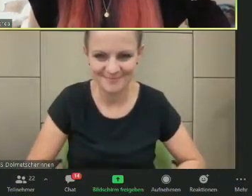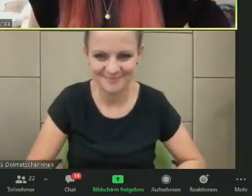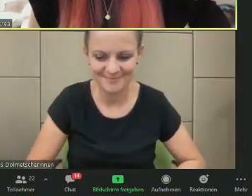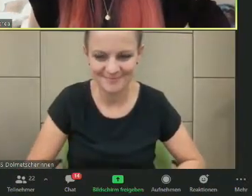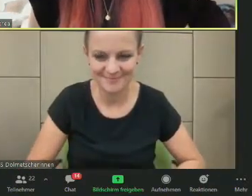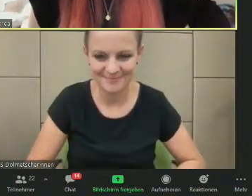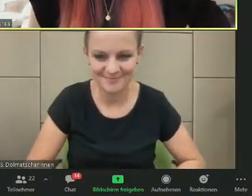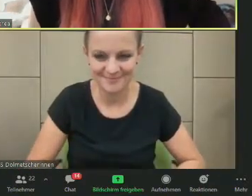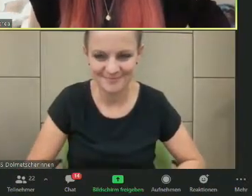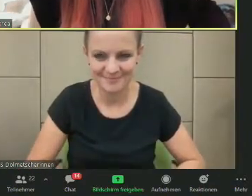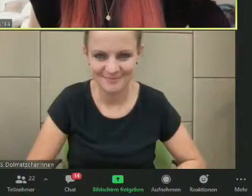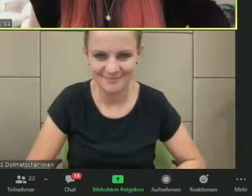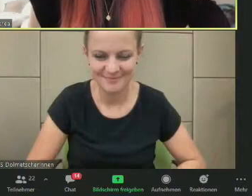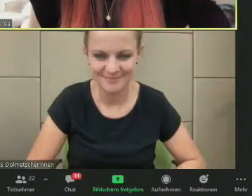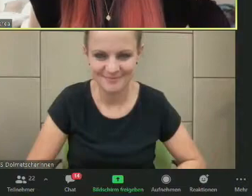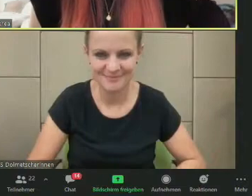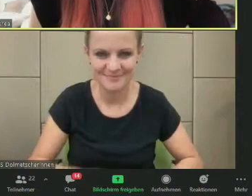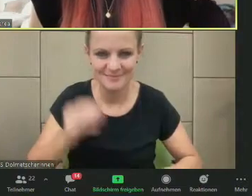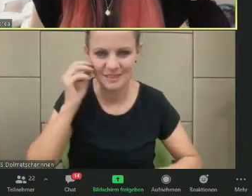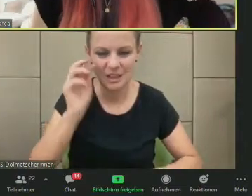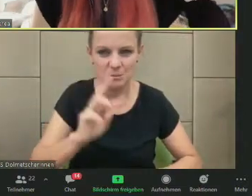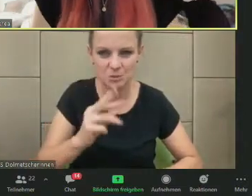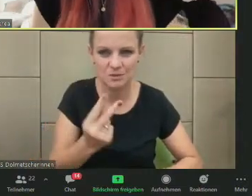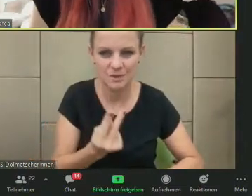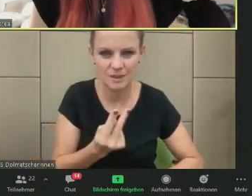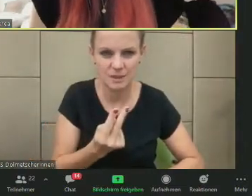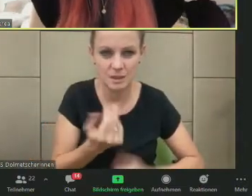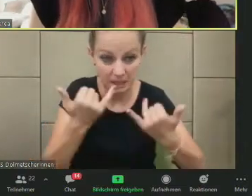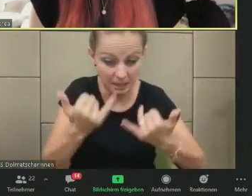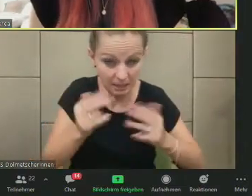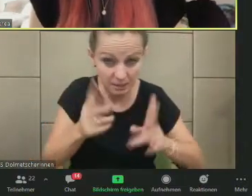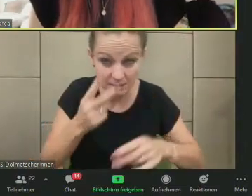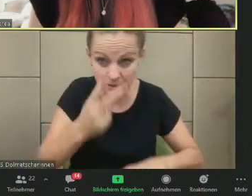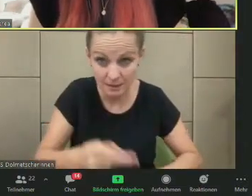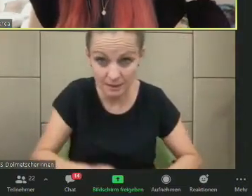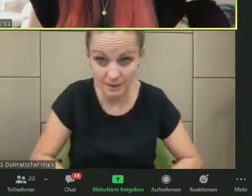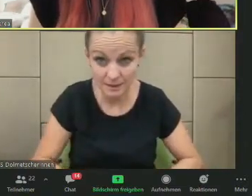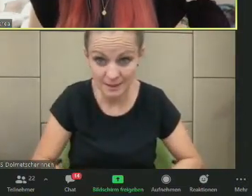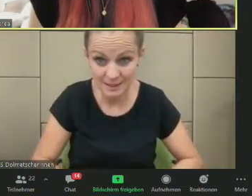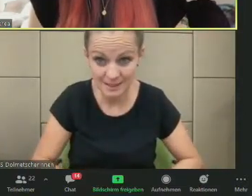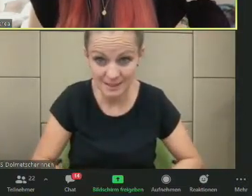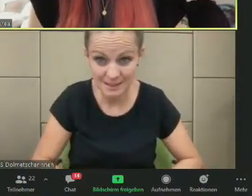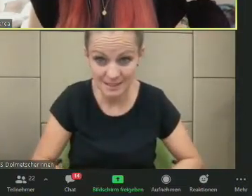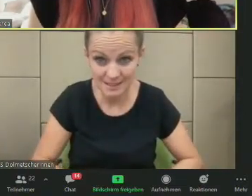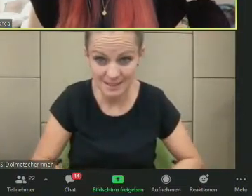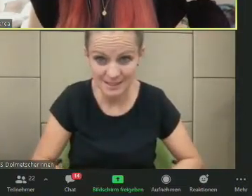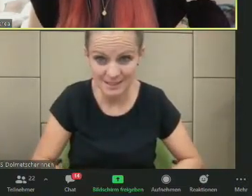Ich glaube, da muss ich hier rüber wechseln. So, jetzt könnt ihr es sehen.